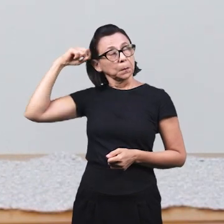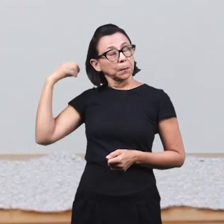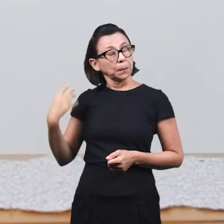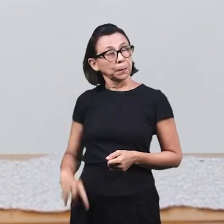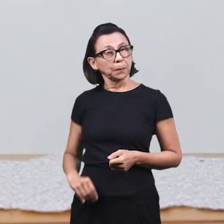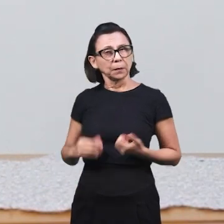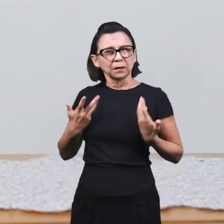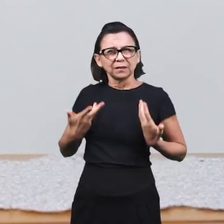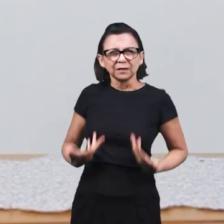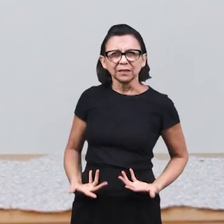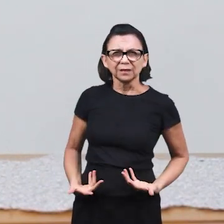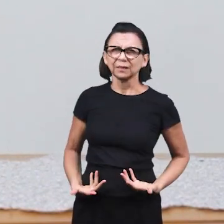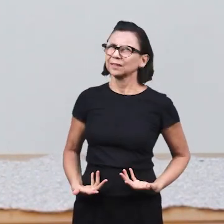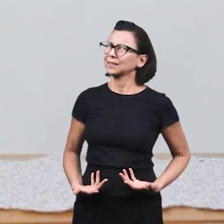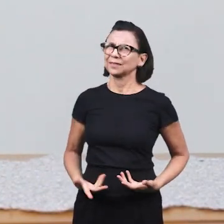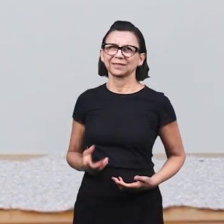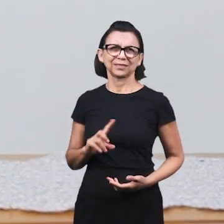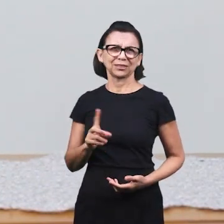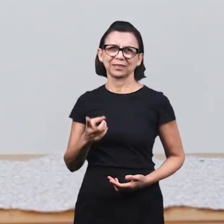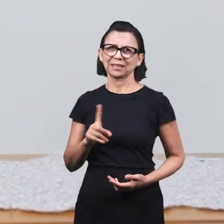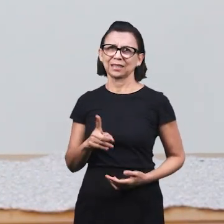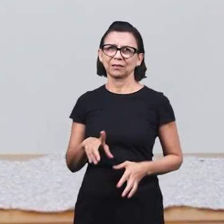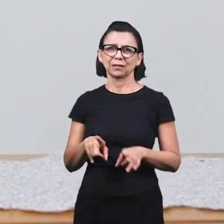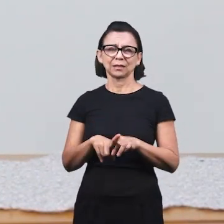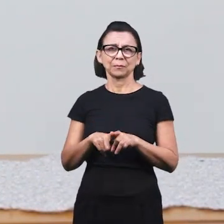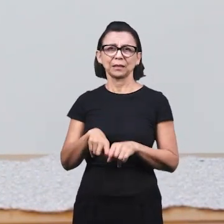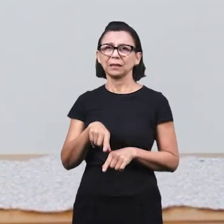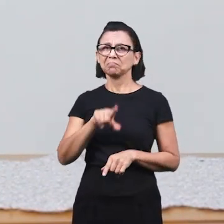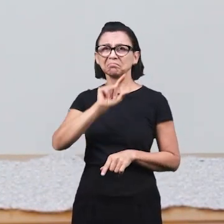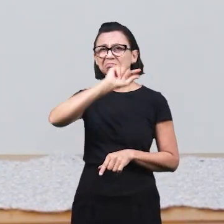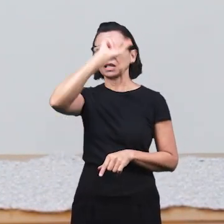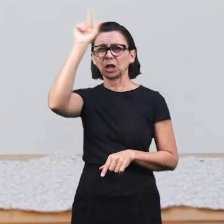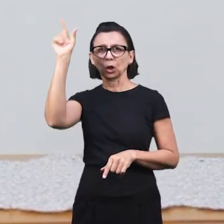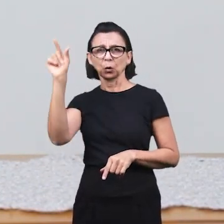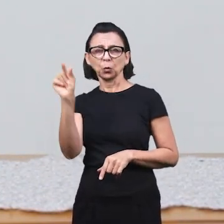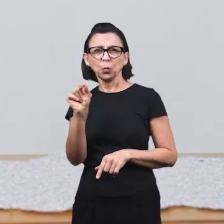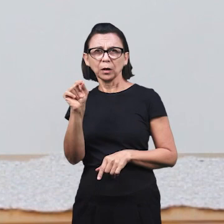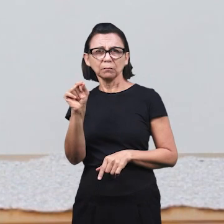говорит, солнце не поразит тебя, ни луна ночью.